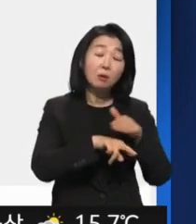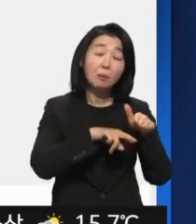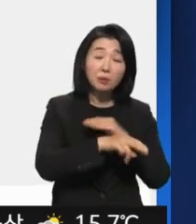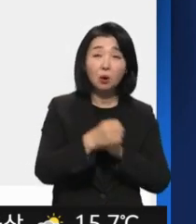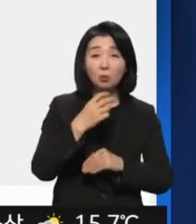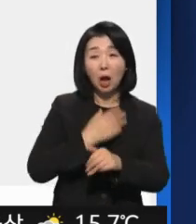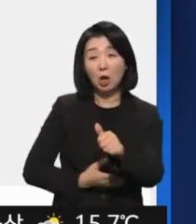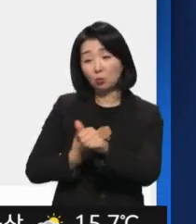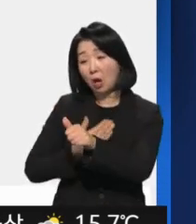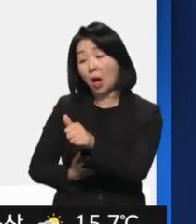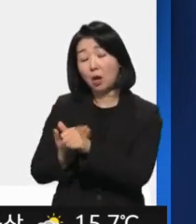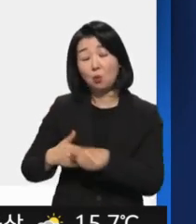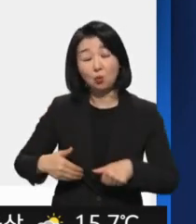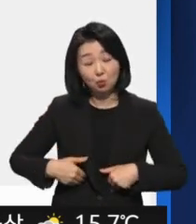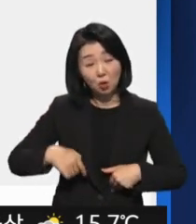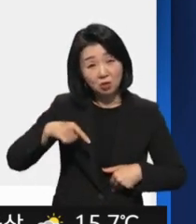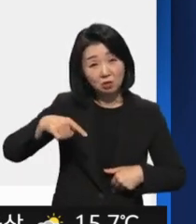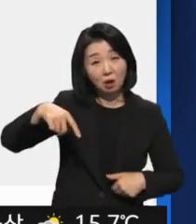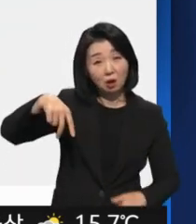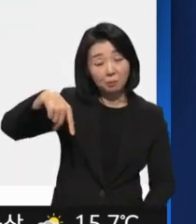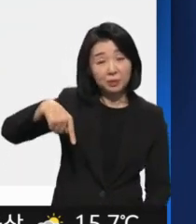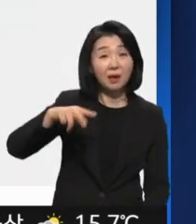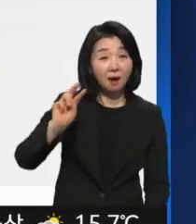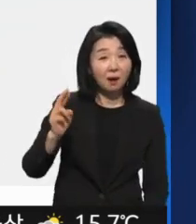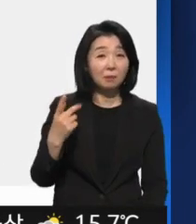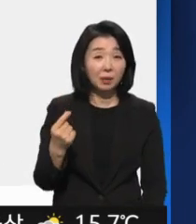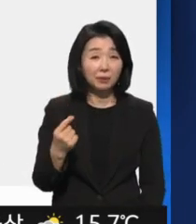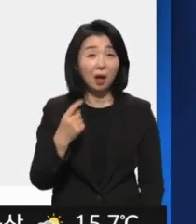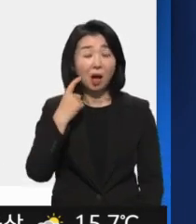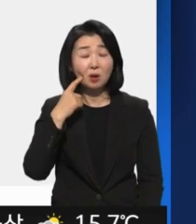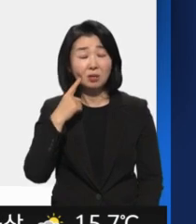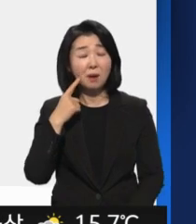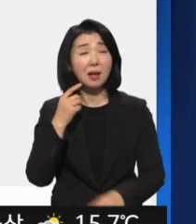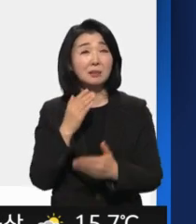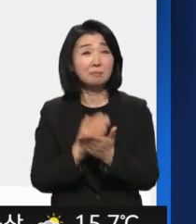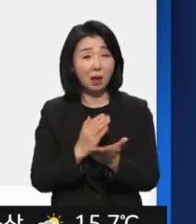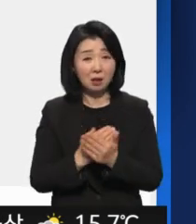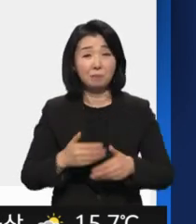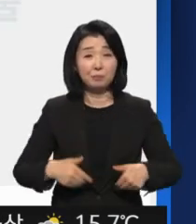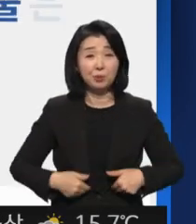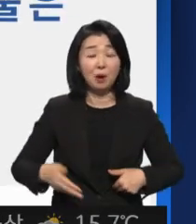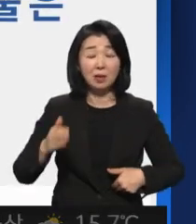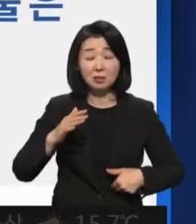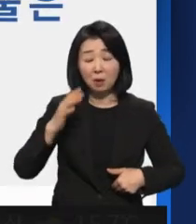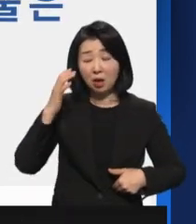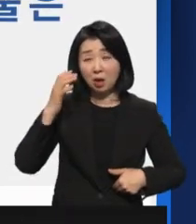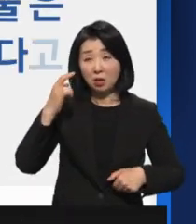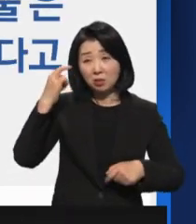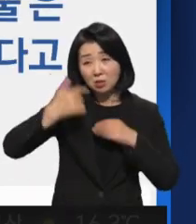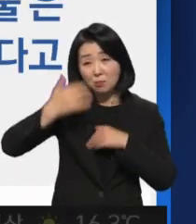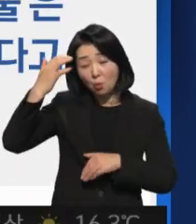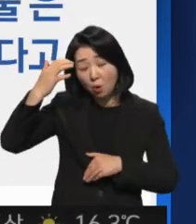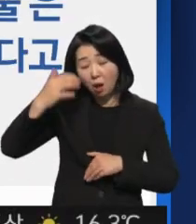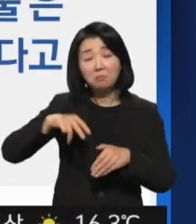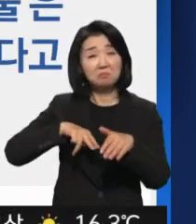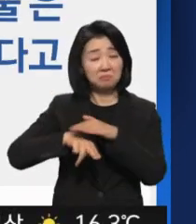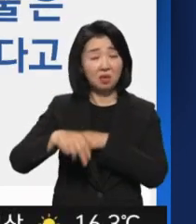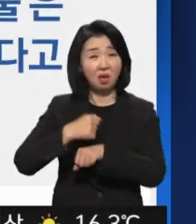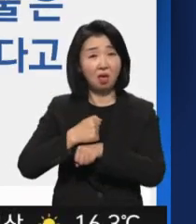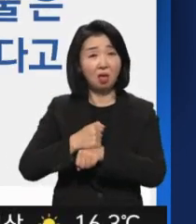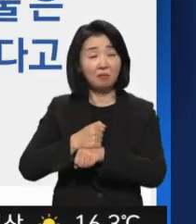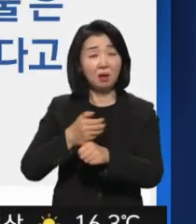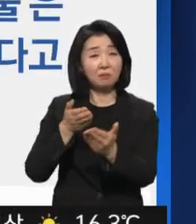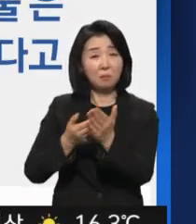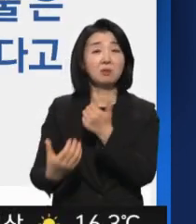건 알리는 게 PR이라고 하지 않나. 거짓말은 하지 말아야겠지만 곤란한 질문은 피해가라고 대변인을 맡긴